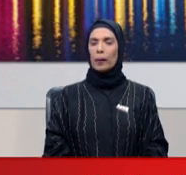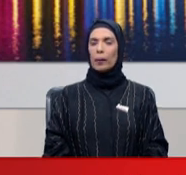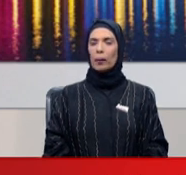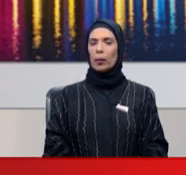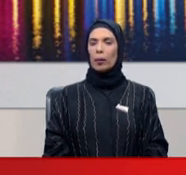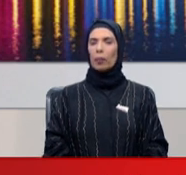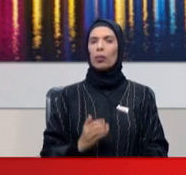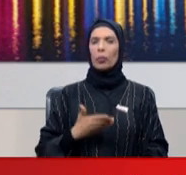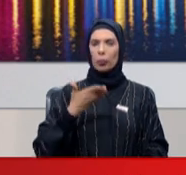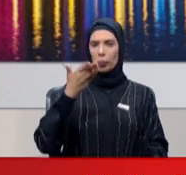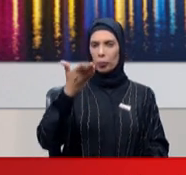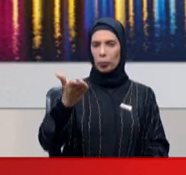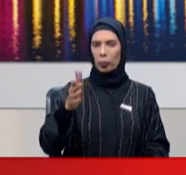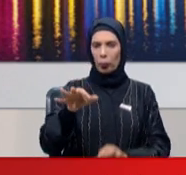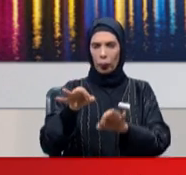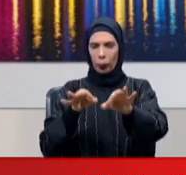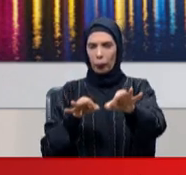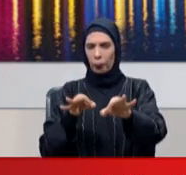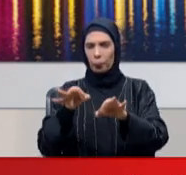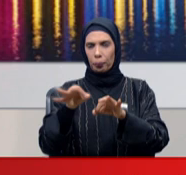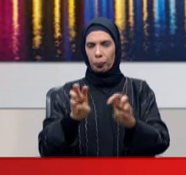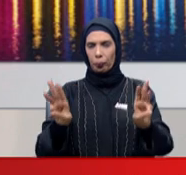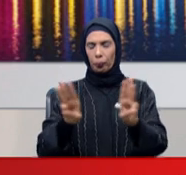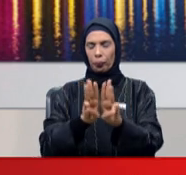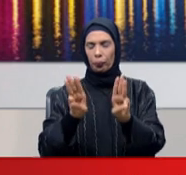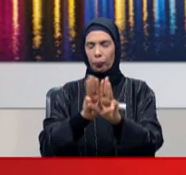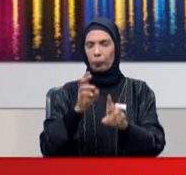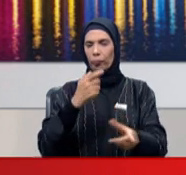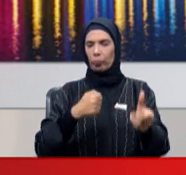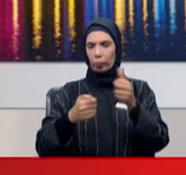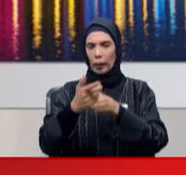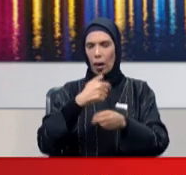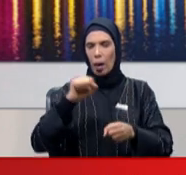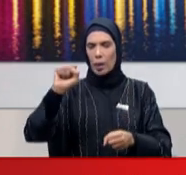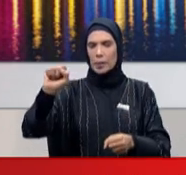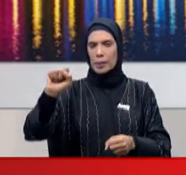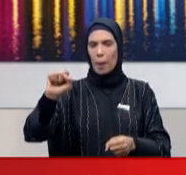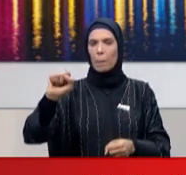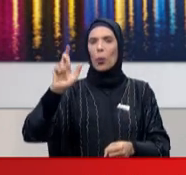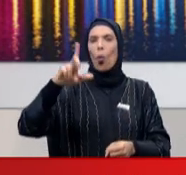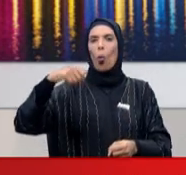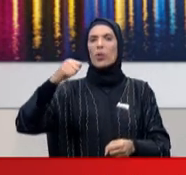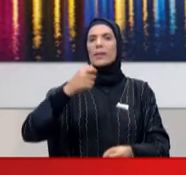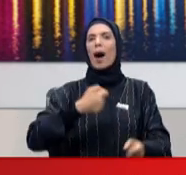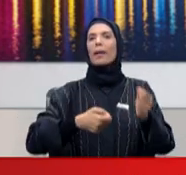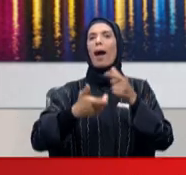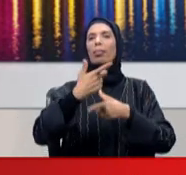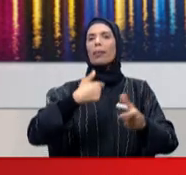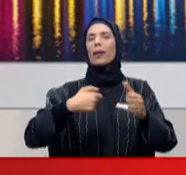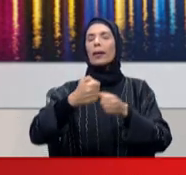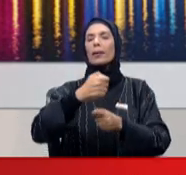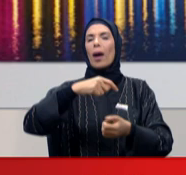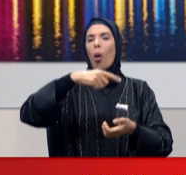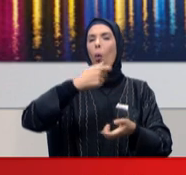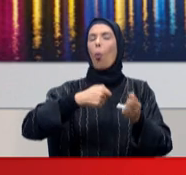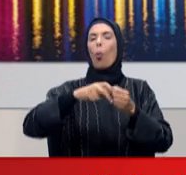أحد المبادرات الاستراتيجية الوطنية للتجارة الإلكترونية اللي عدتها وزارة الصناعة والتجارة والسياحة، والهدف منها دعم التجارة الإلكترونية في